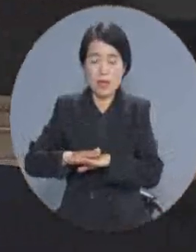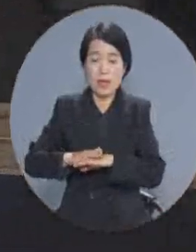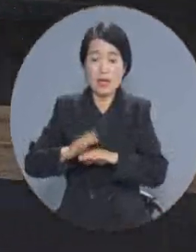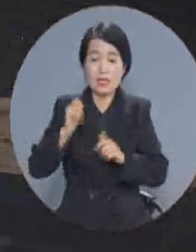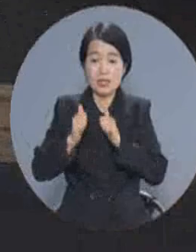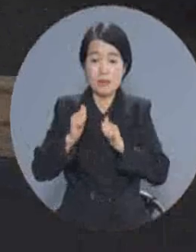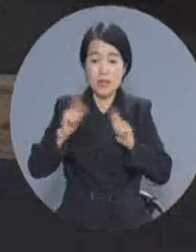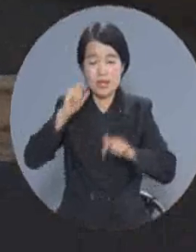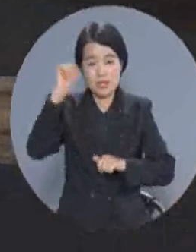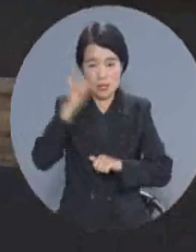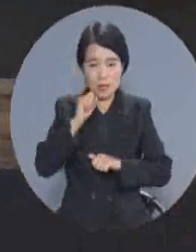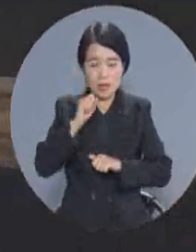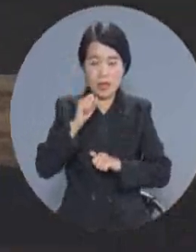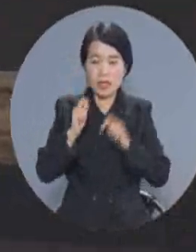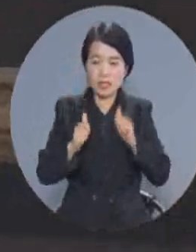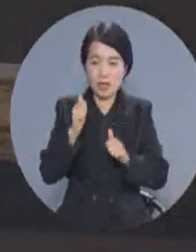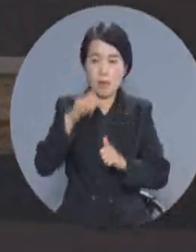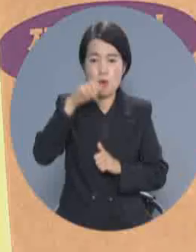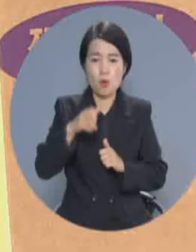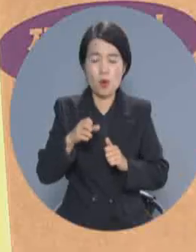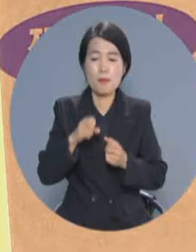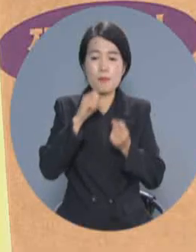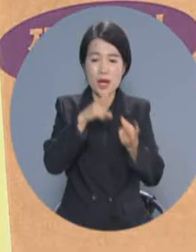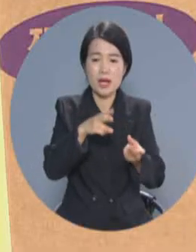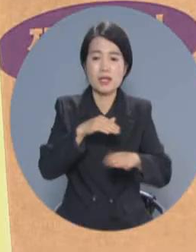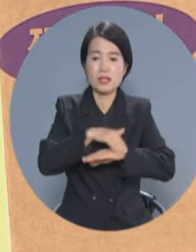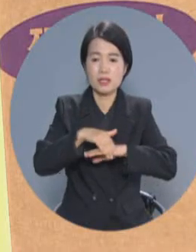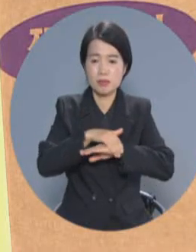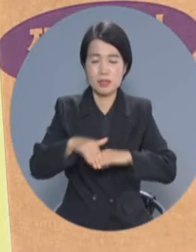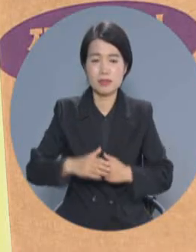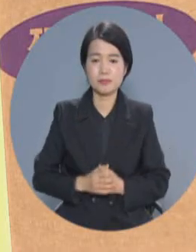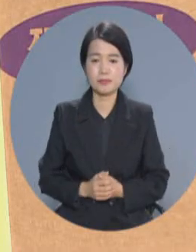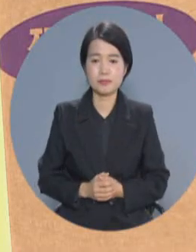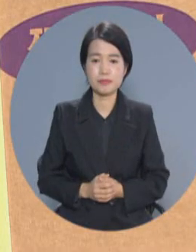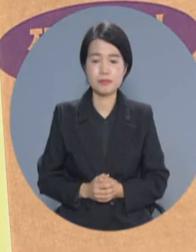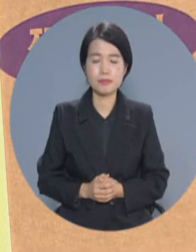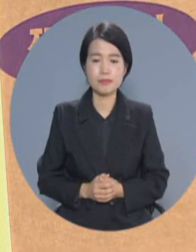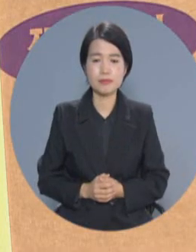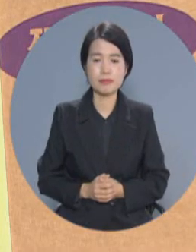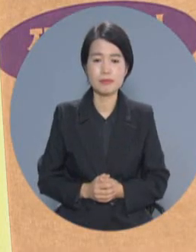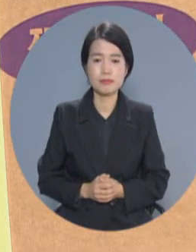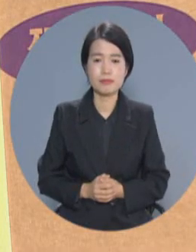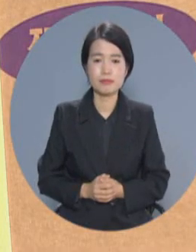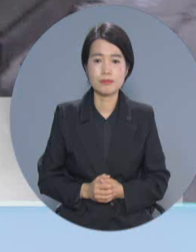새벽에 각 시험장으로 운반될 예정입니다. MBC 뉴스 박종호입니다.